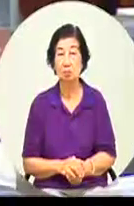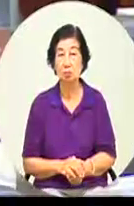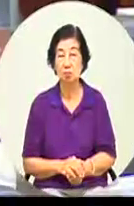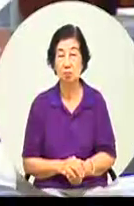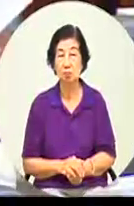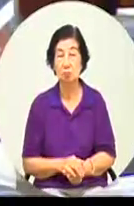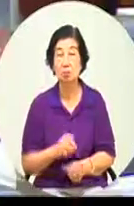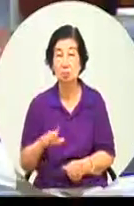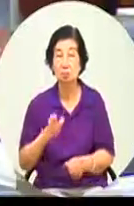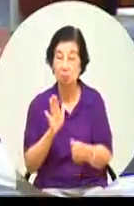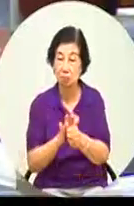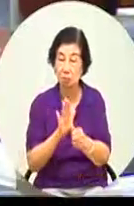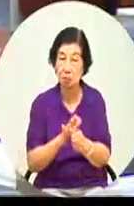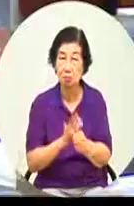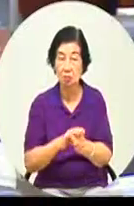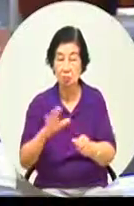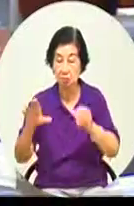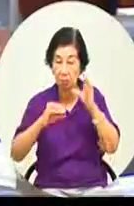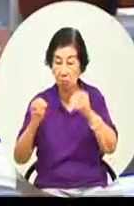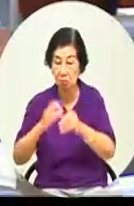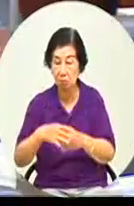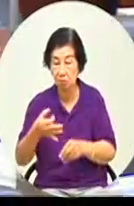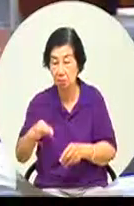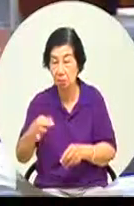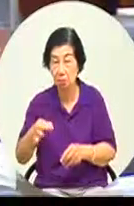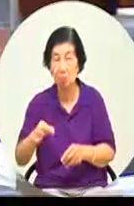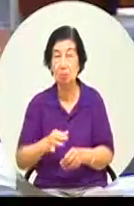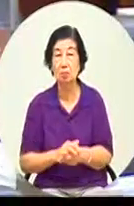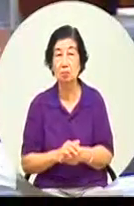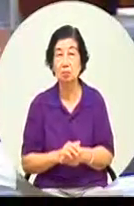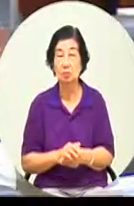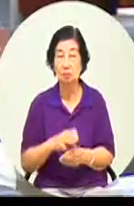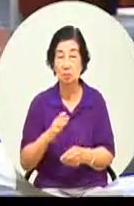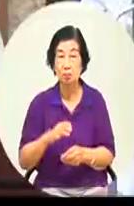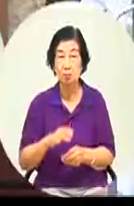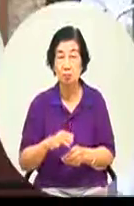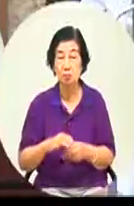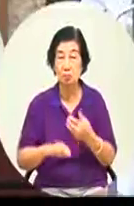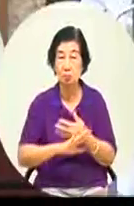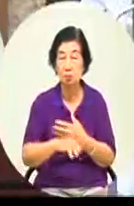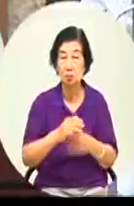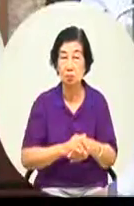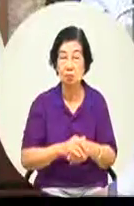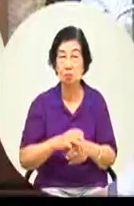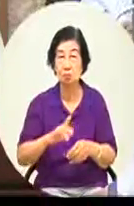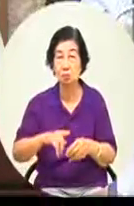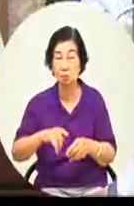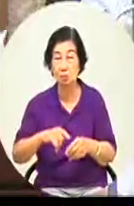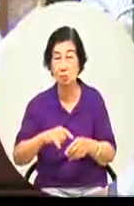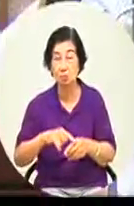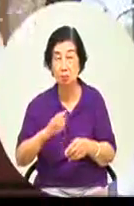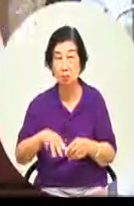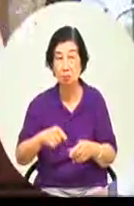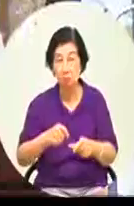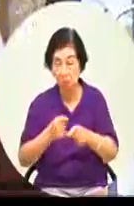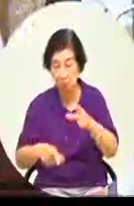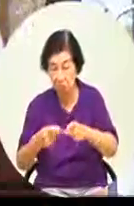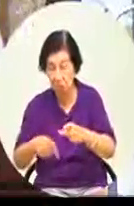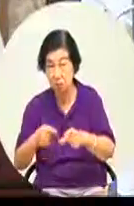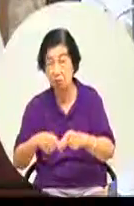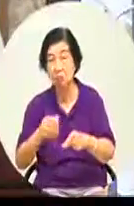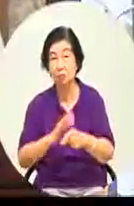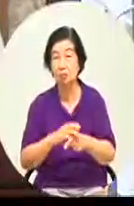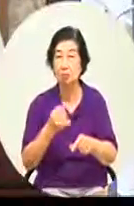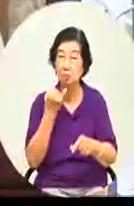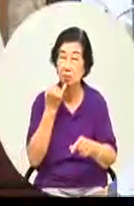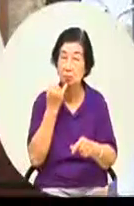筹措，因的投资意愿。 后面就是阮迄个发包案啦处理了吼，啊，较拜托王议员家吼，若有机会啊，较慢到提供下迄